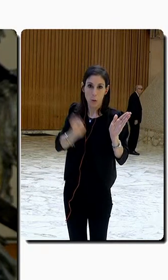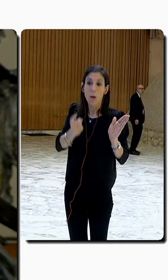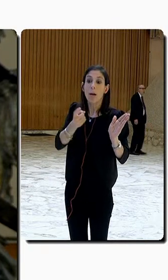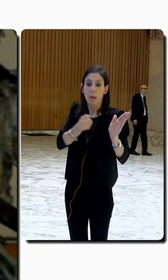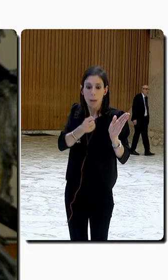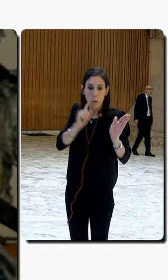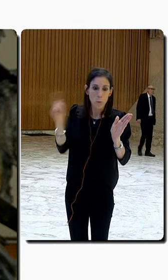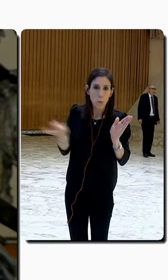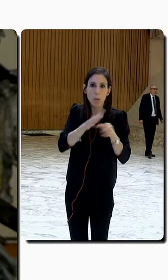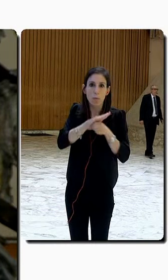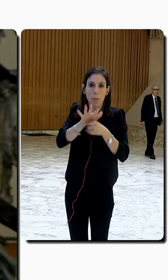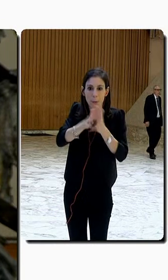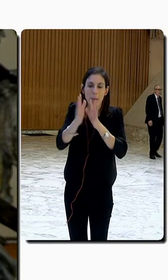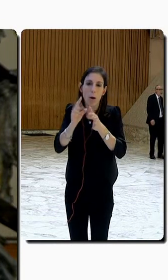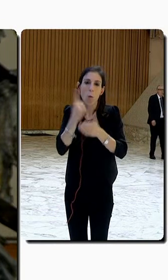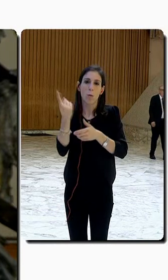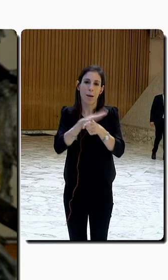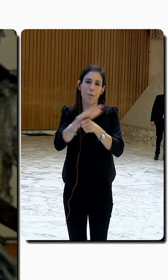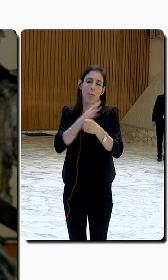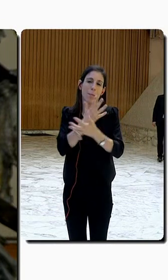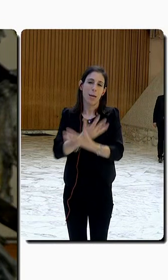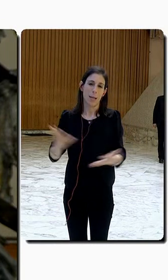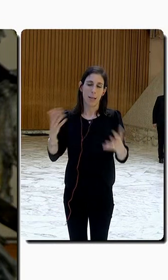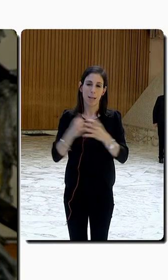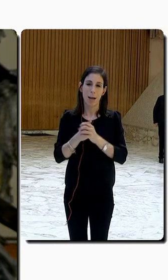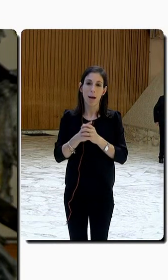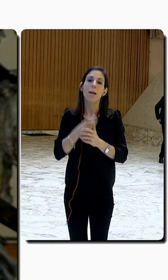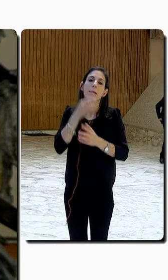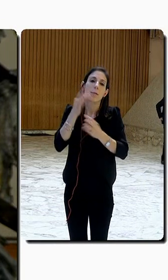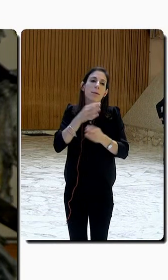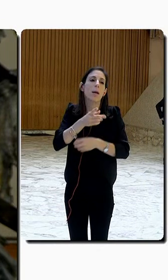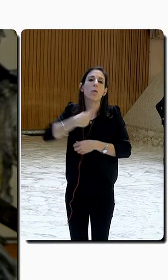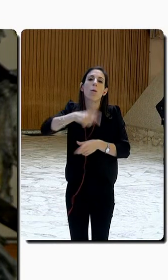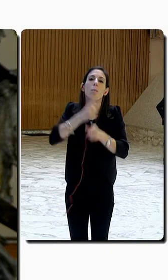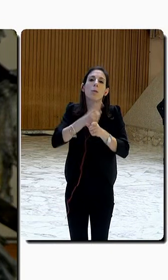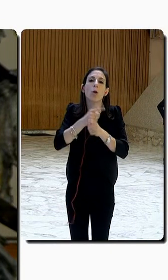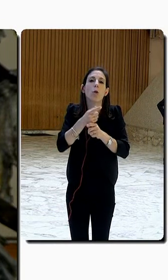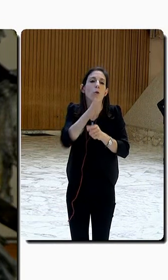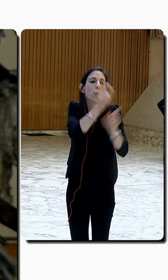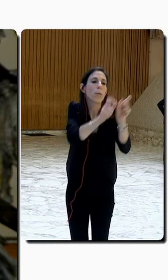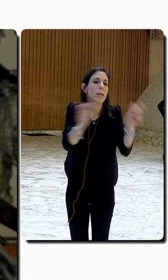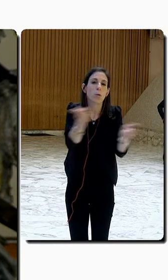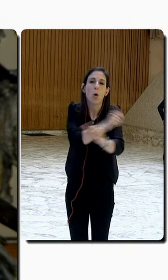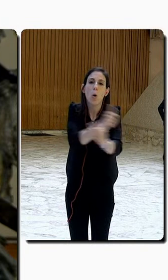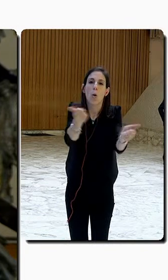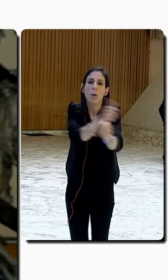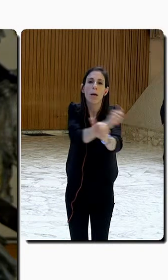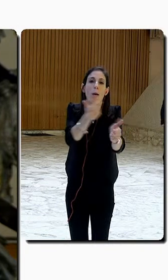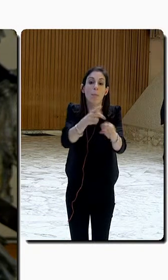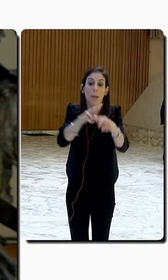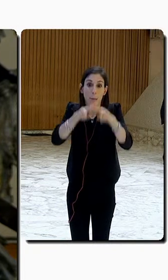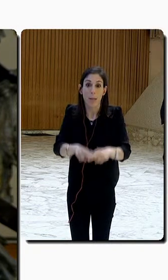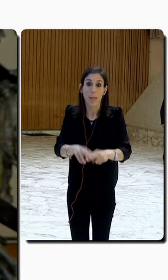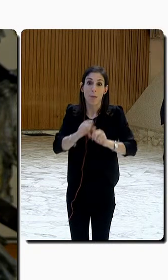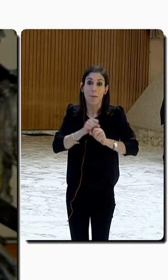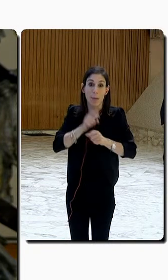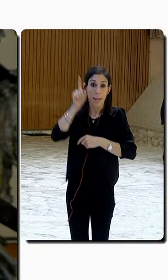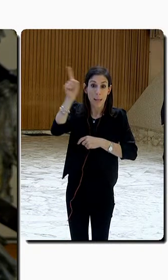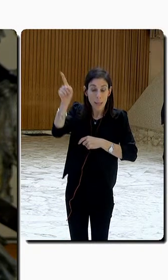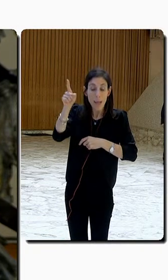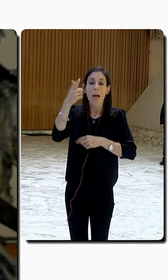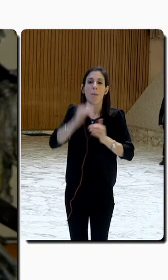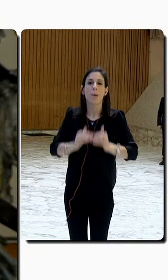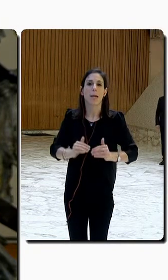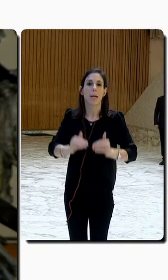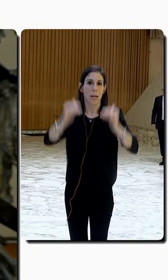nous avons besoin les uns des autres pour rester ancrés dans la foi, pour grandir humainement et spirituellement et pour